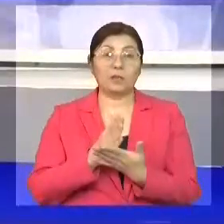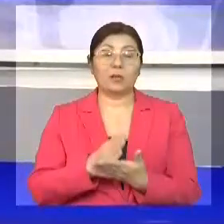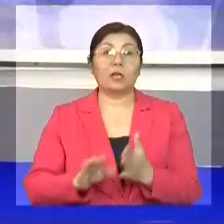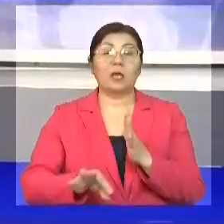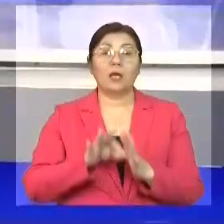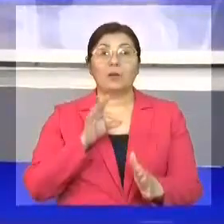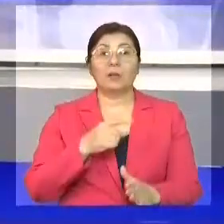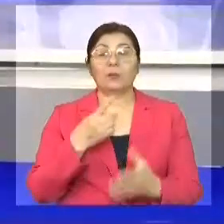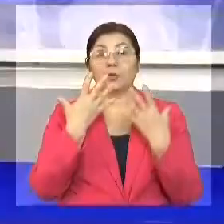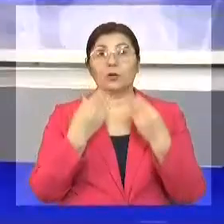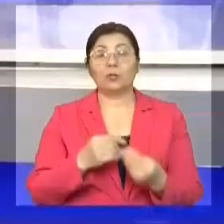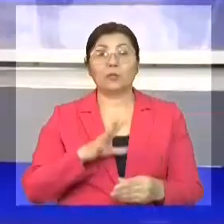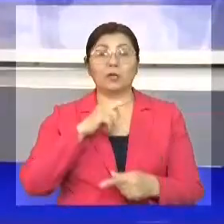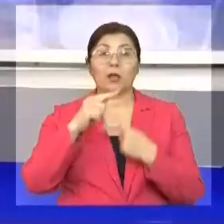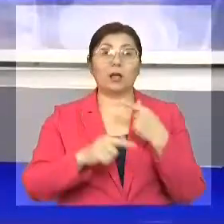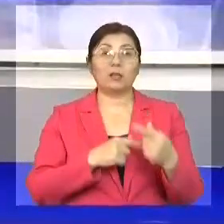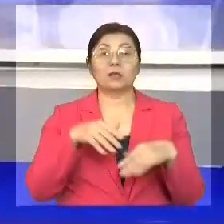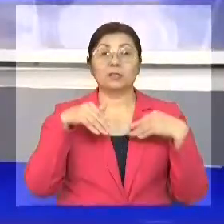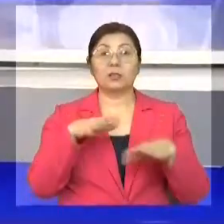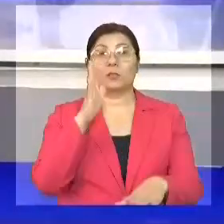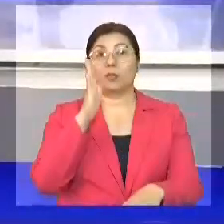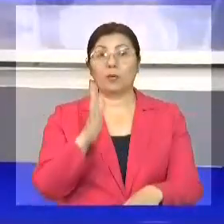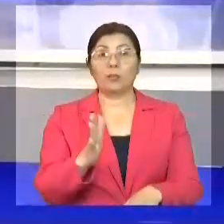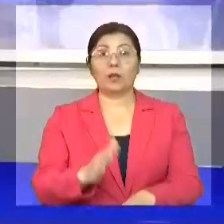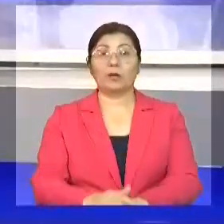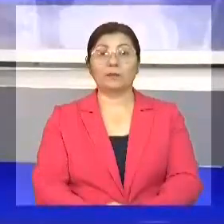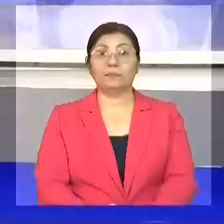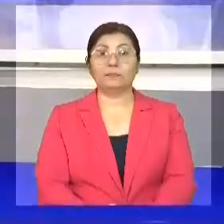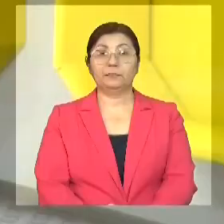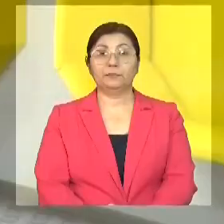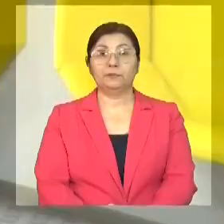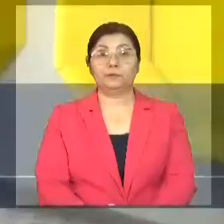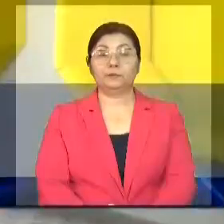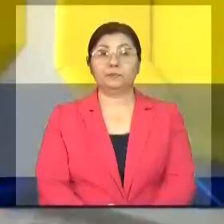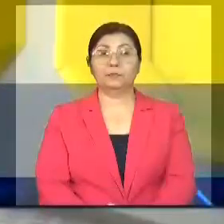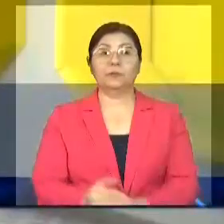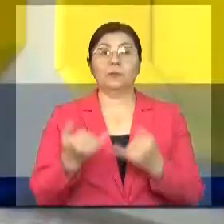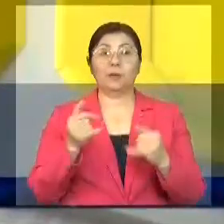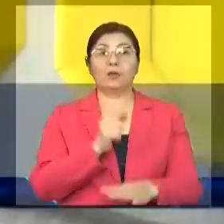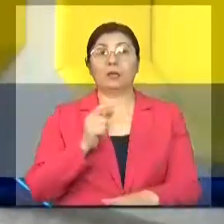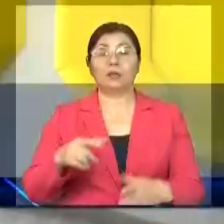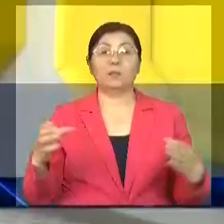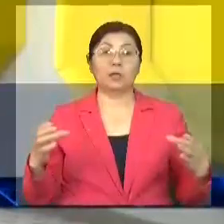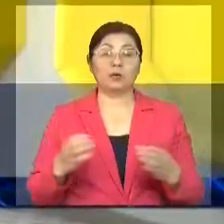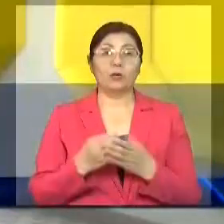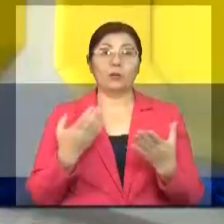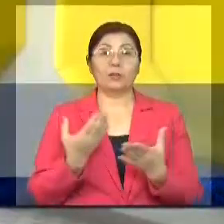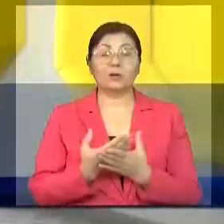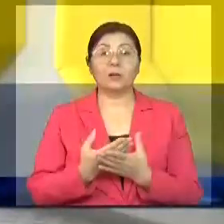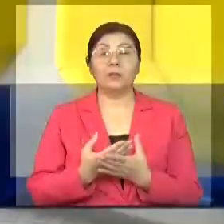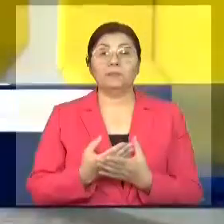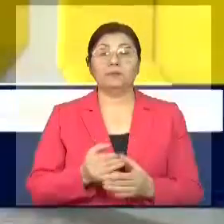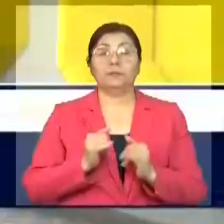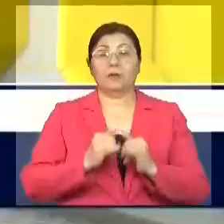емес, ғасырдың шешімі болмақ. Бұл туралы ақтөбеліктер пікірін тыңдап көрдік. Қазіргі адамзат қоғамы, әсіресе өркениетті